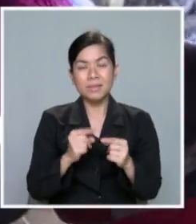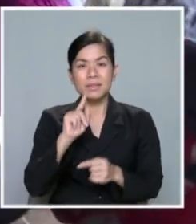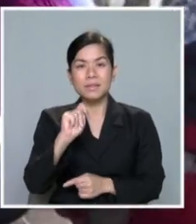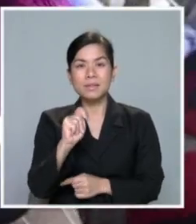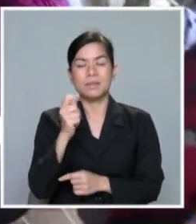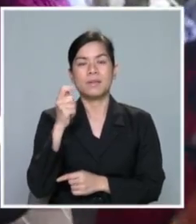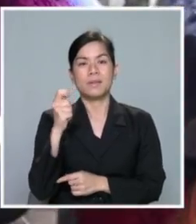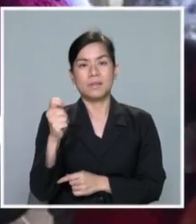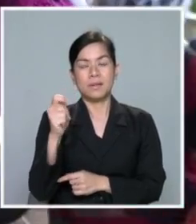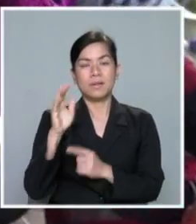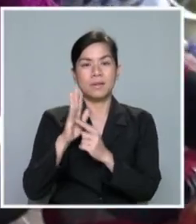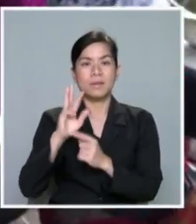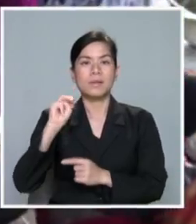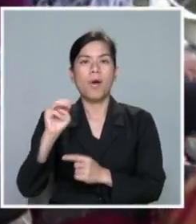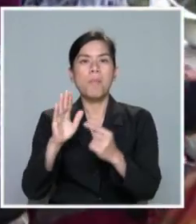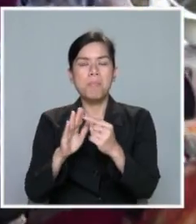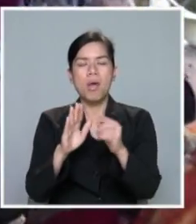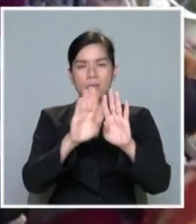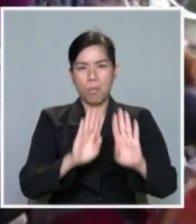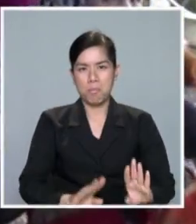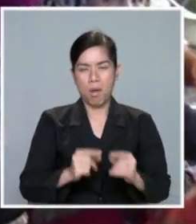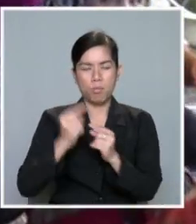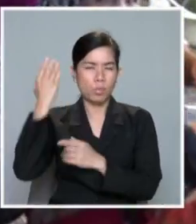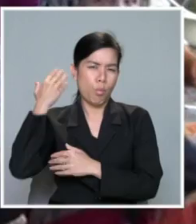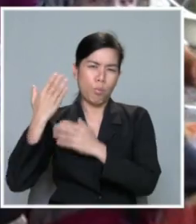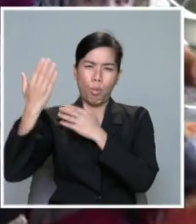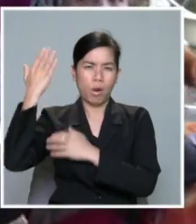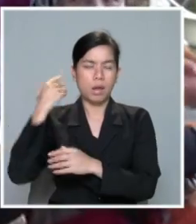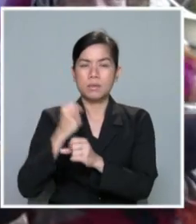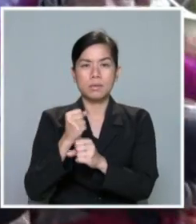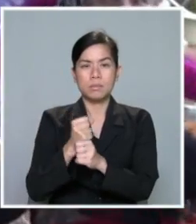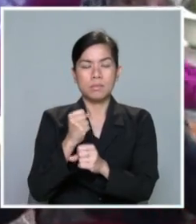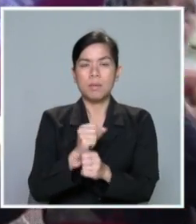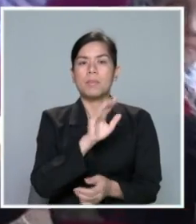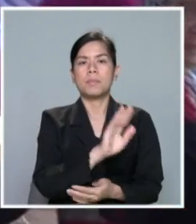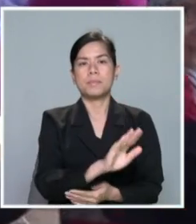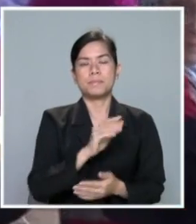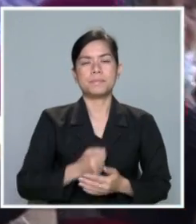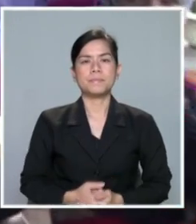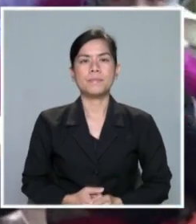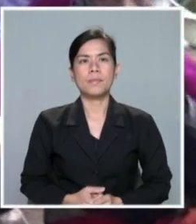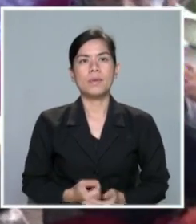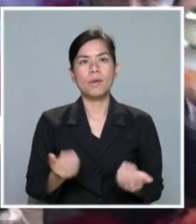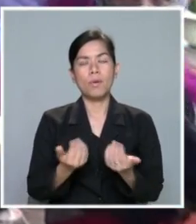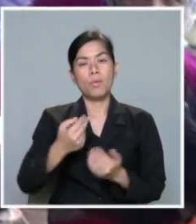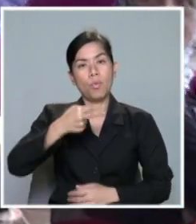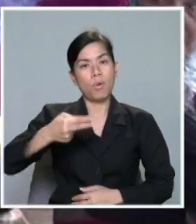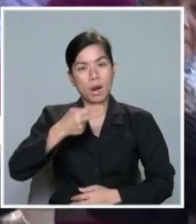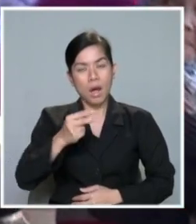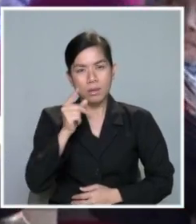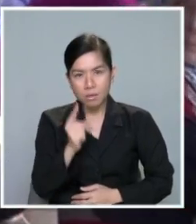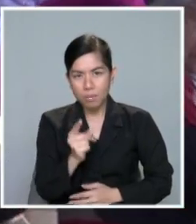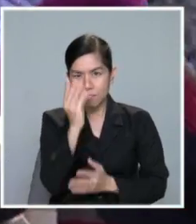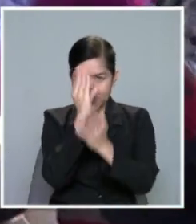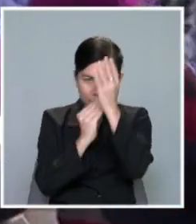เพว่าของคนแก่โบราณก็ทำตั้งแต่สมัยโบราณนะคะลูกๆหลังๆต้องต้อง